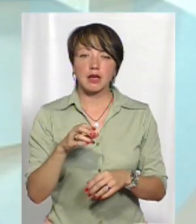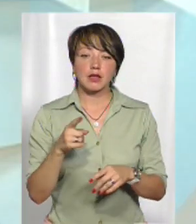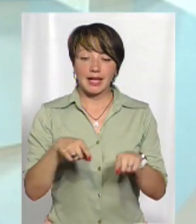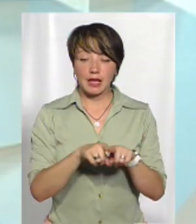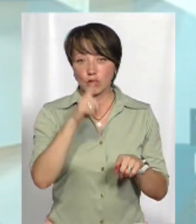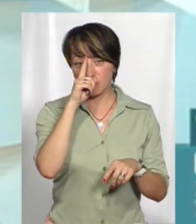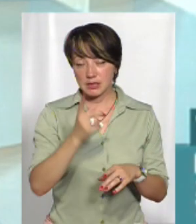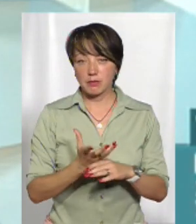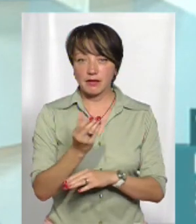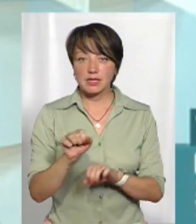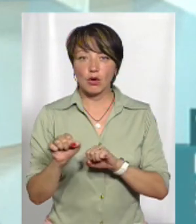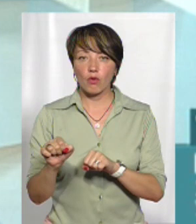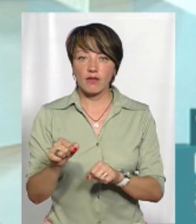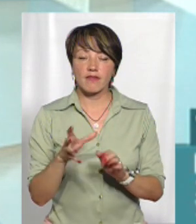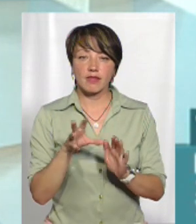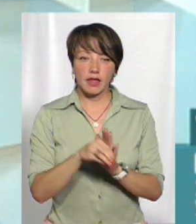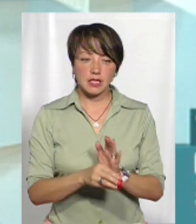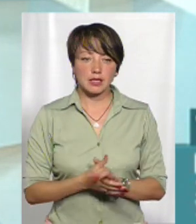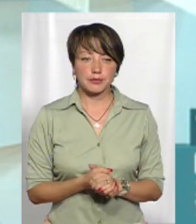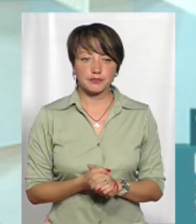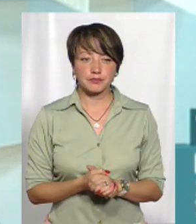роботодавець за такий-то місяць сплатив страхові внески.